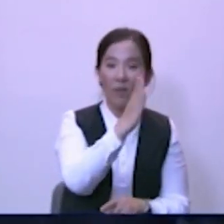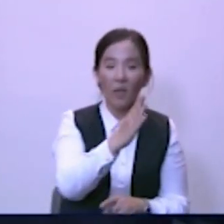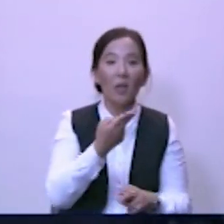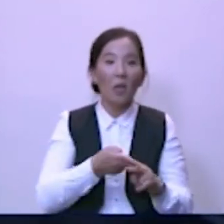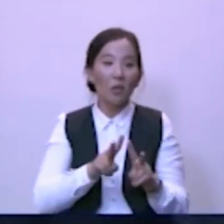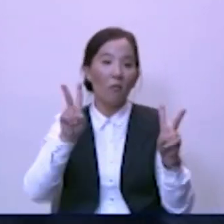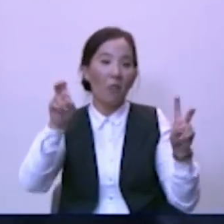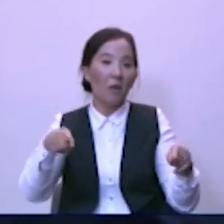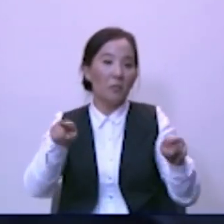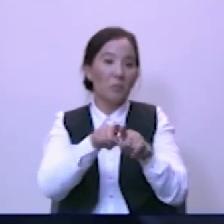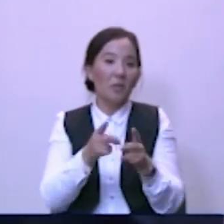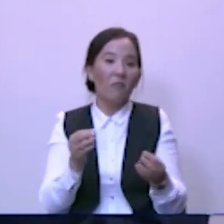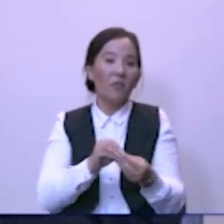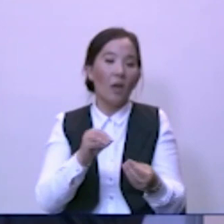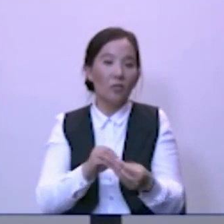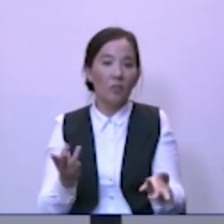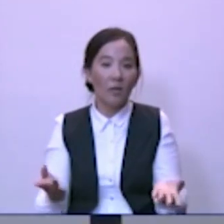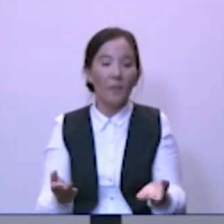остается также и уравниваем